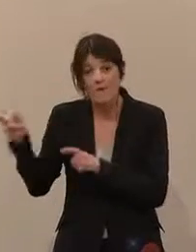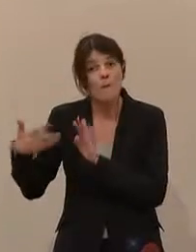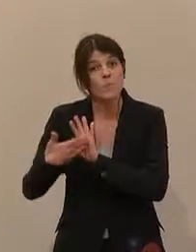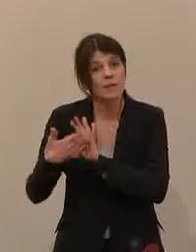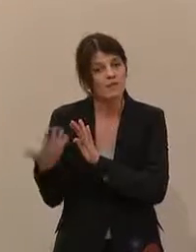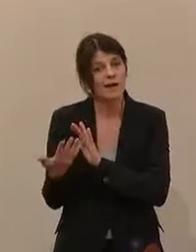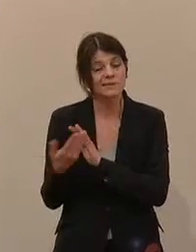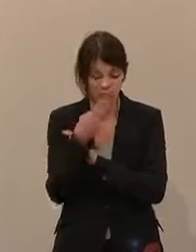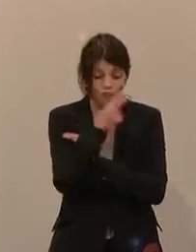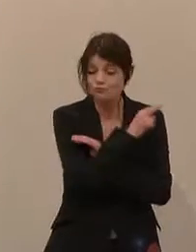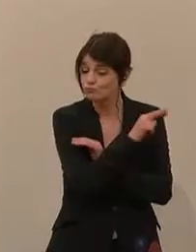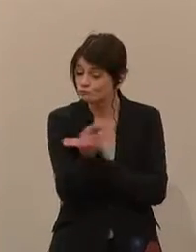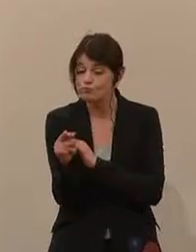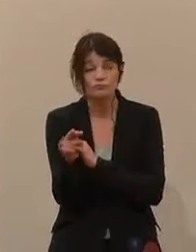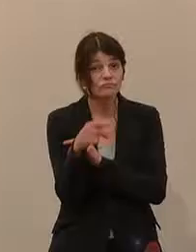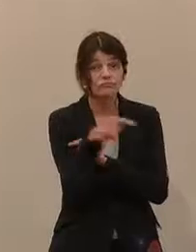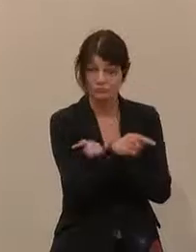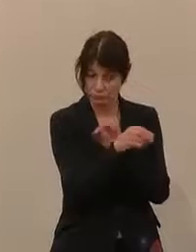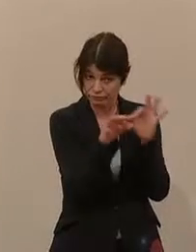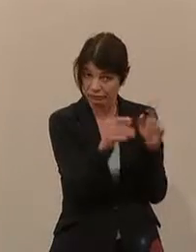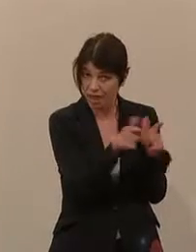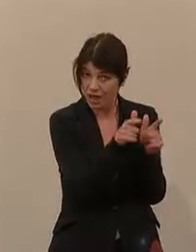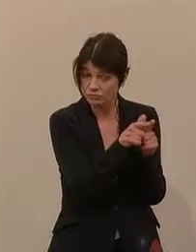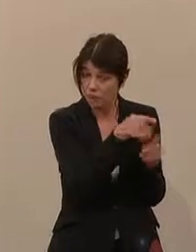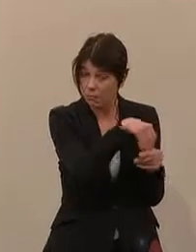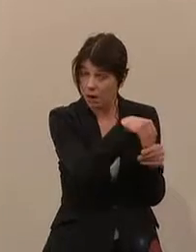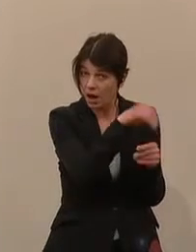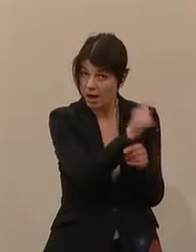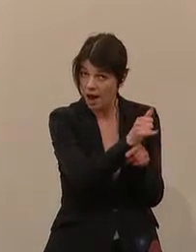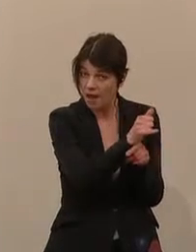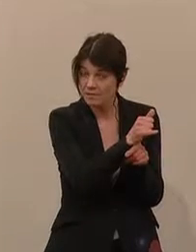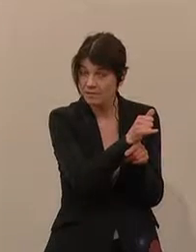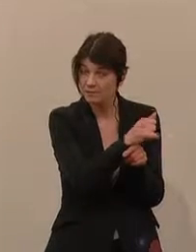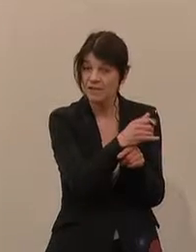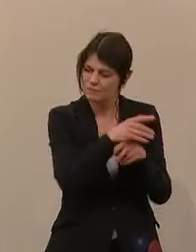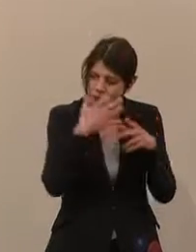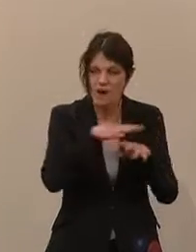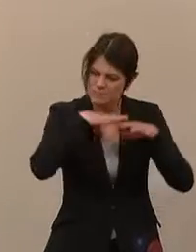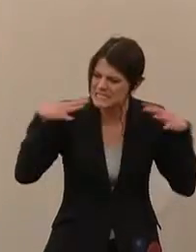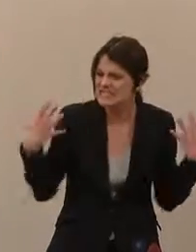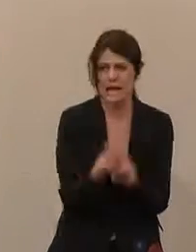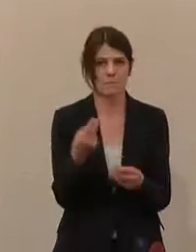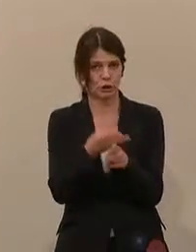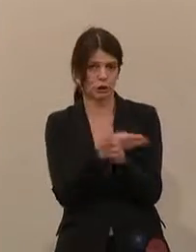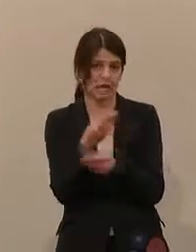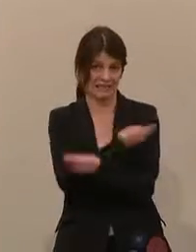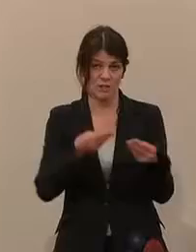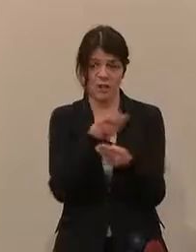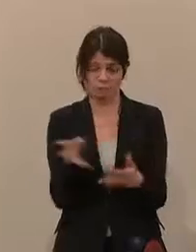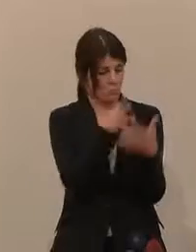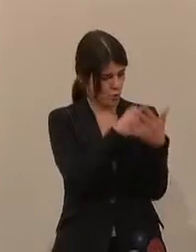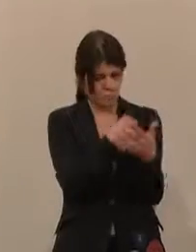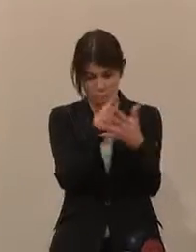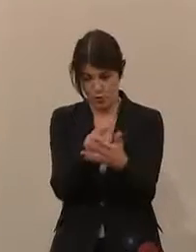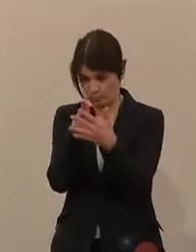die Effizienz und die Effektivität der gesamten Staatswirtschaft. Er